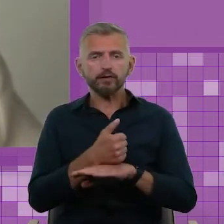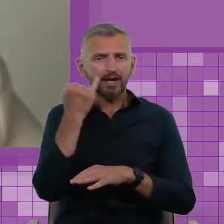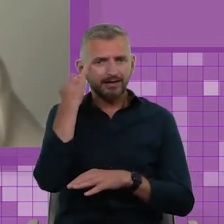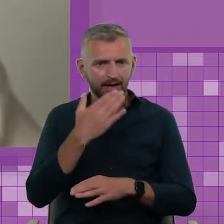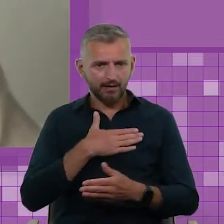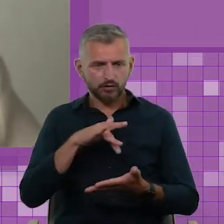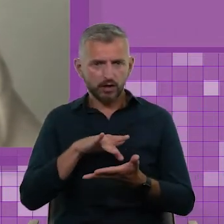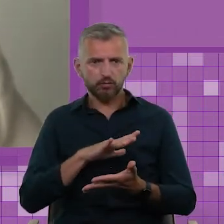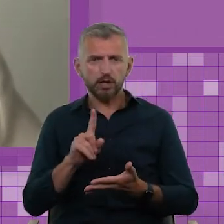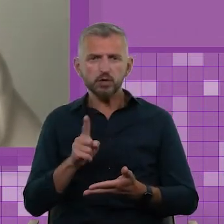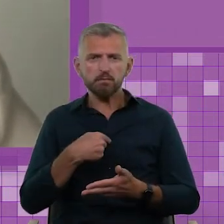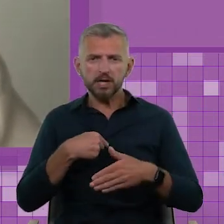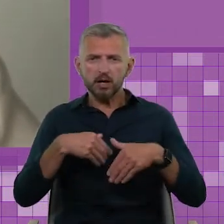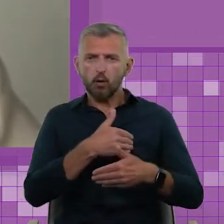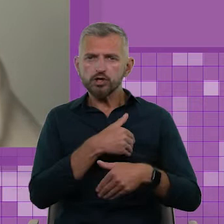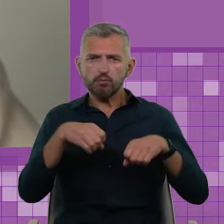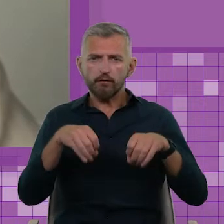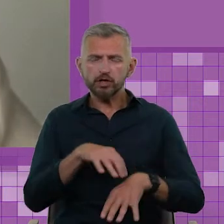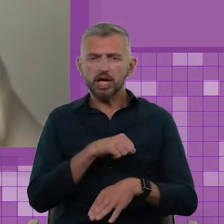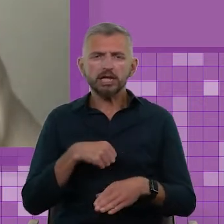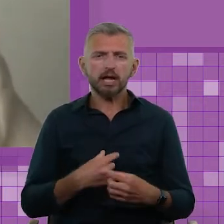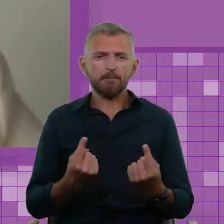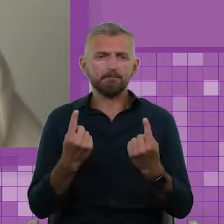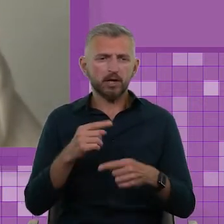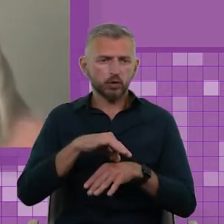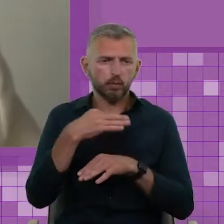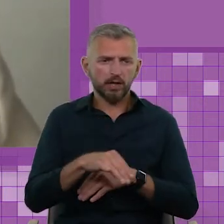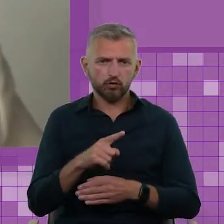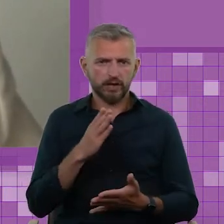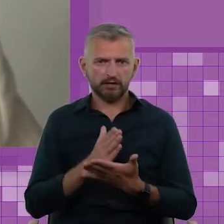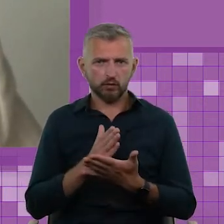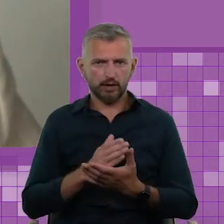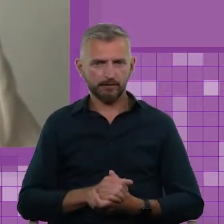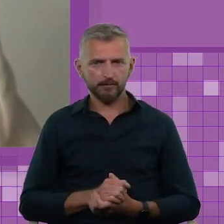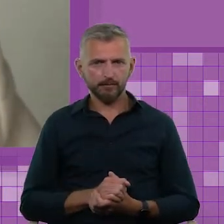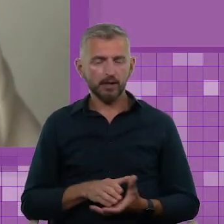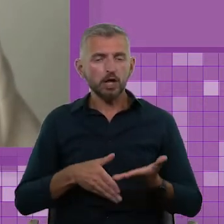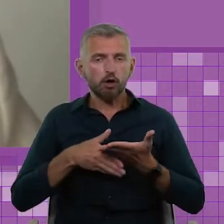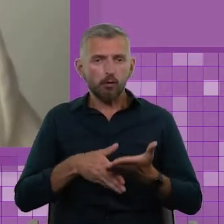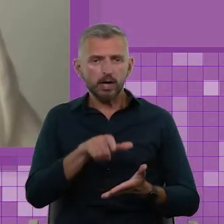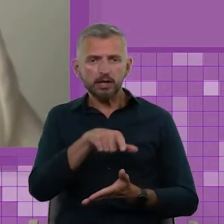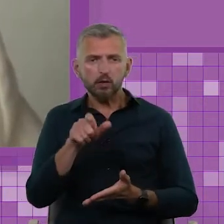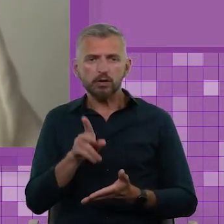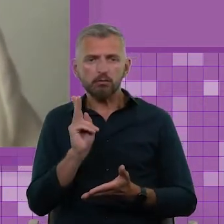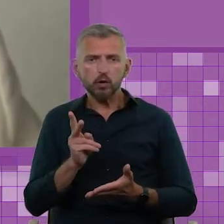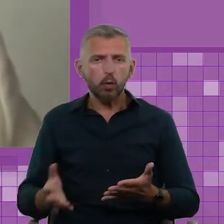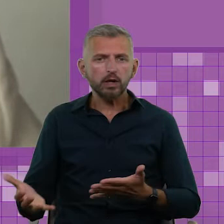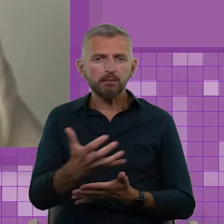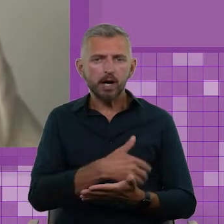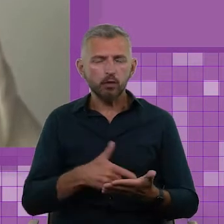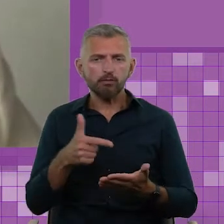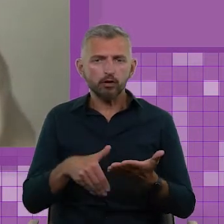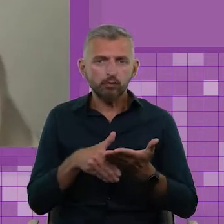в тому, що ми хочемо вирішити найбільшу біль, яка існує. Допомогти людям, які зібрали гуманітарну